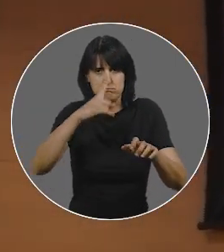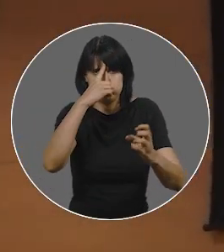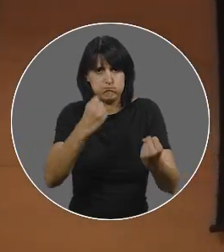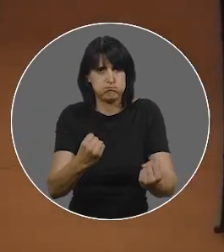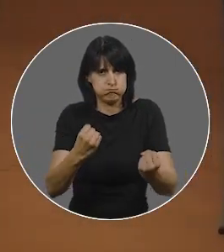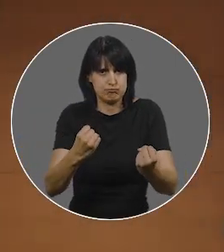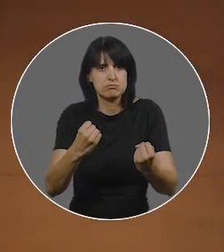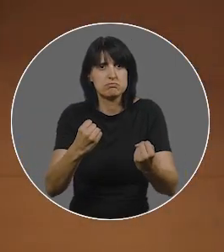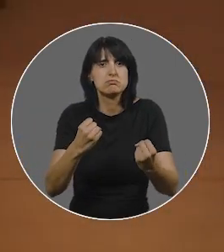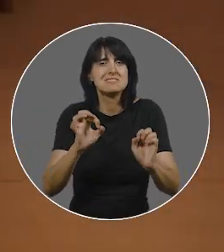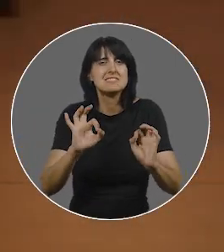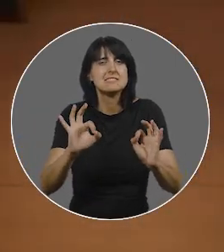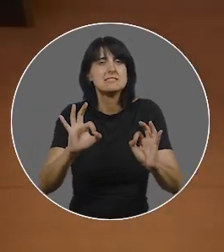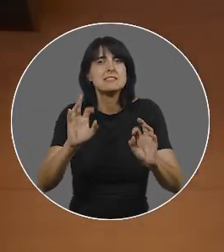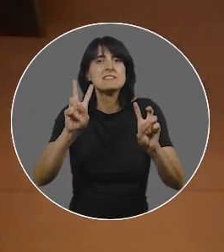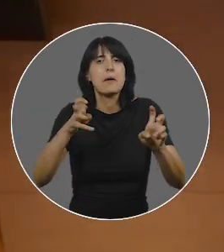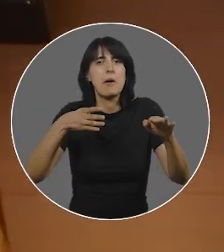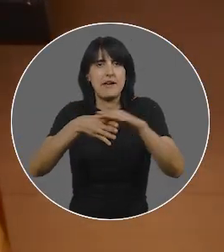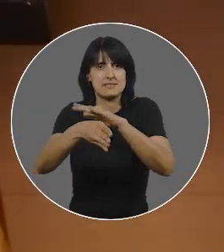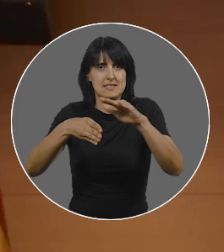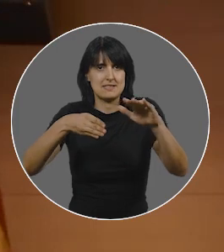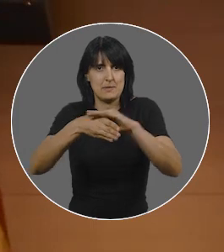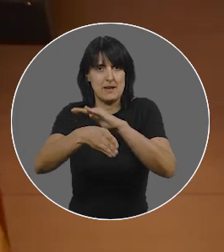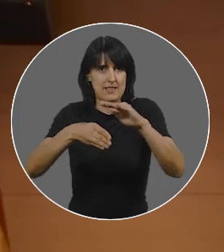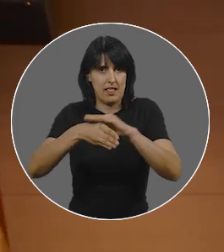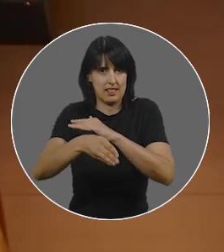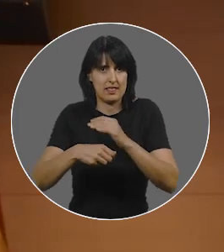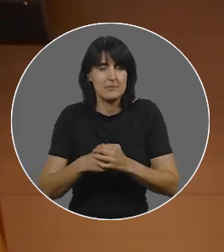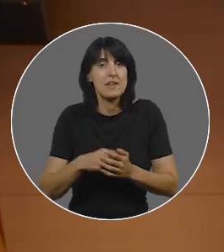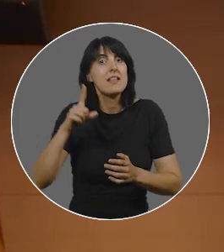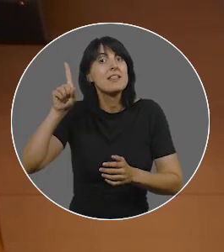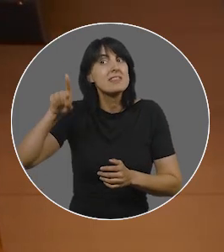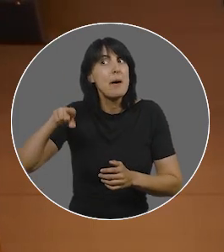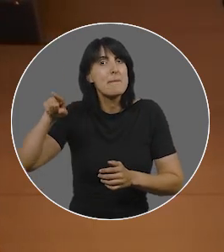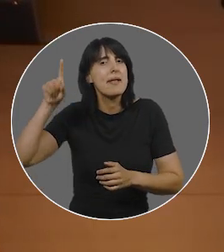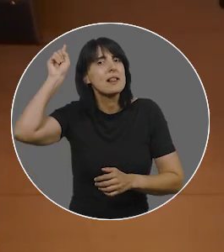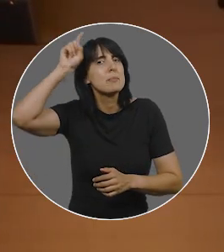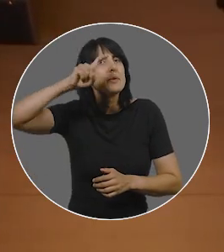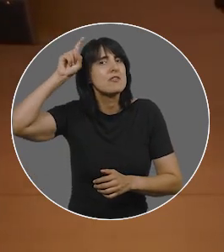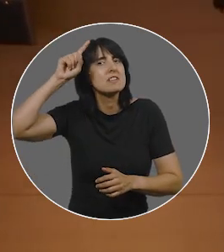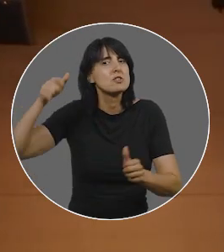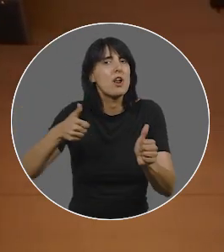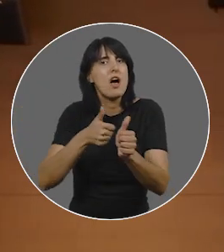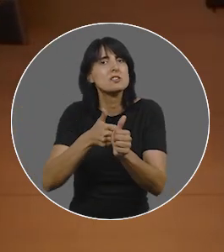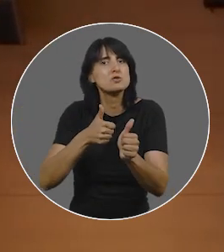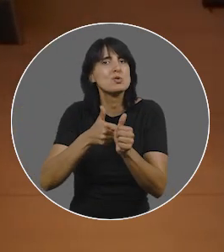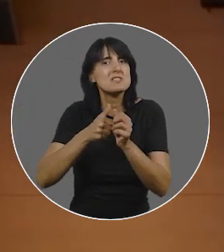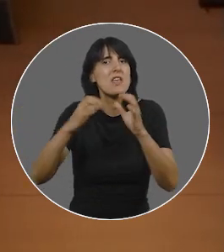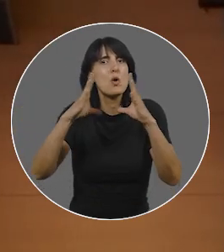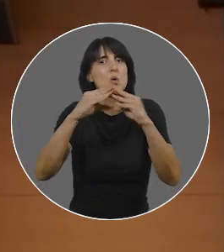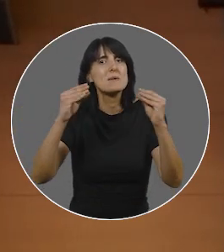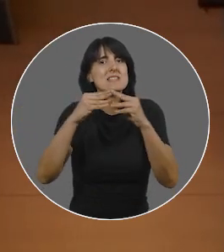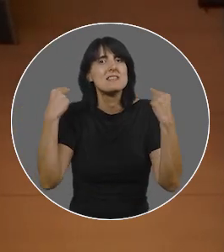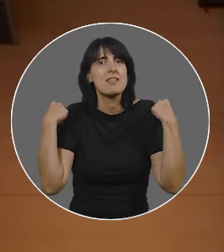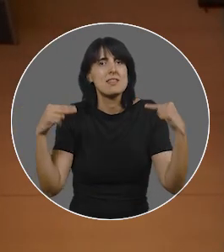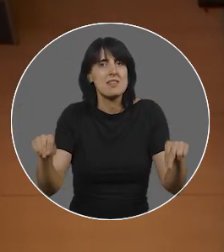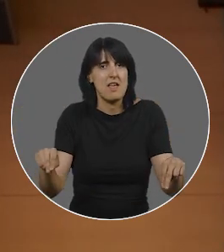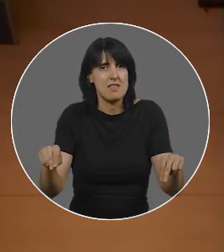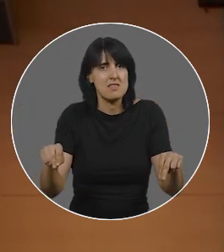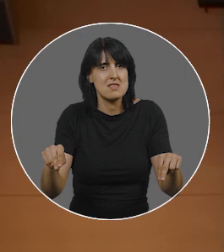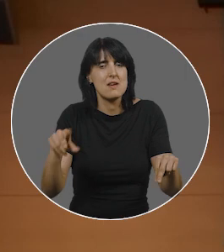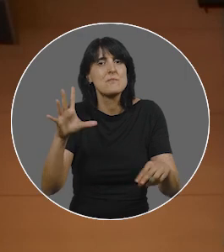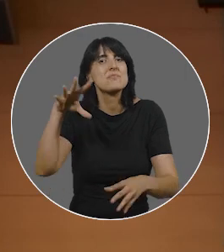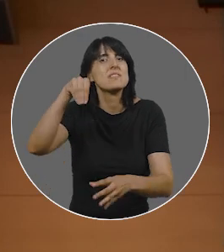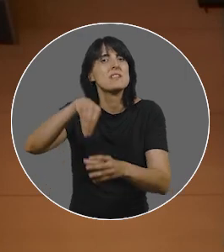informàtica i ella sí que s'ha especialitzat en el tema de l'accessibilitat. A més, és professora associada a la Universitat de